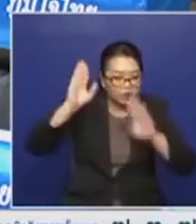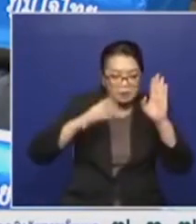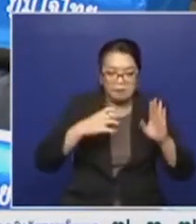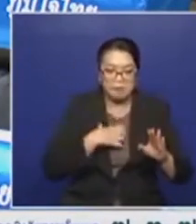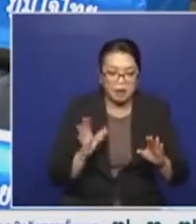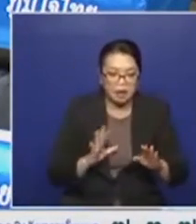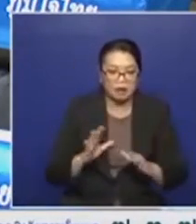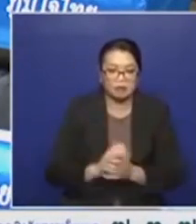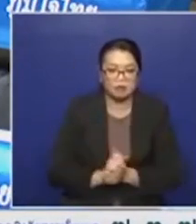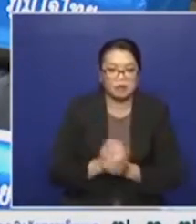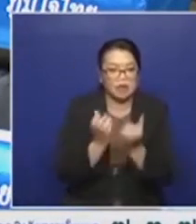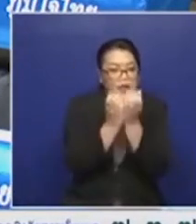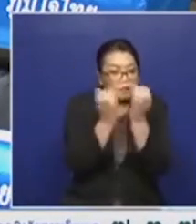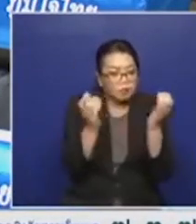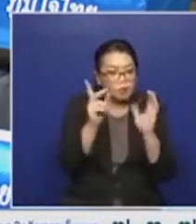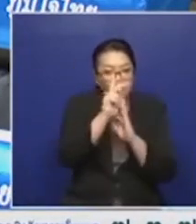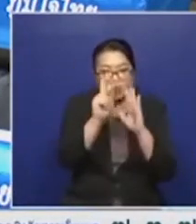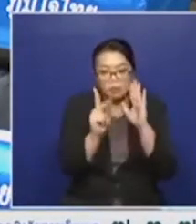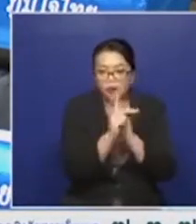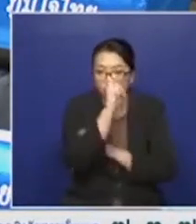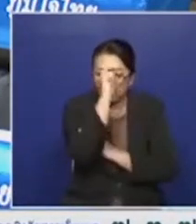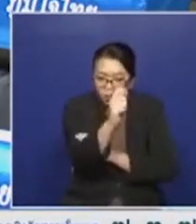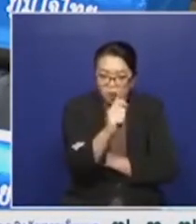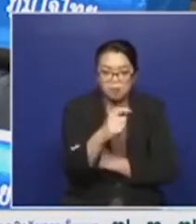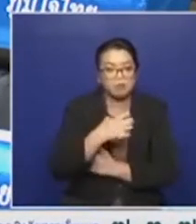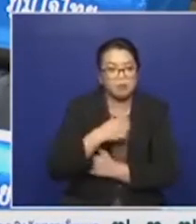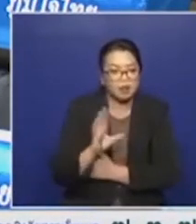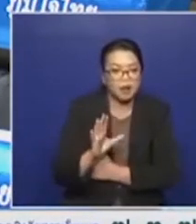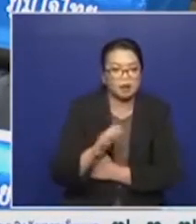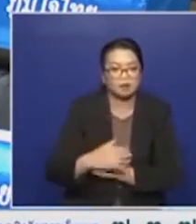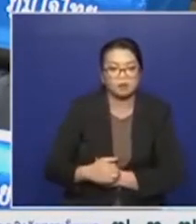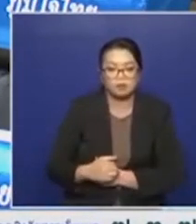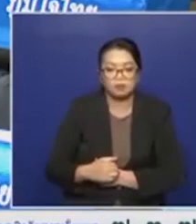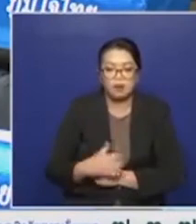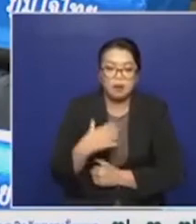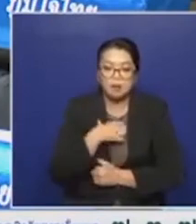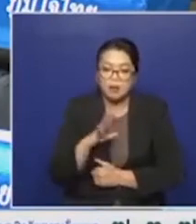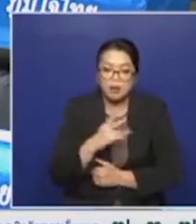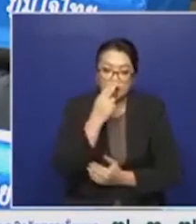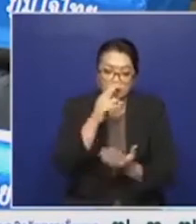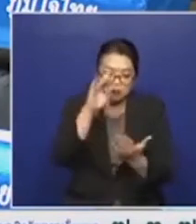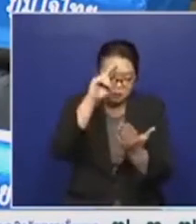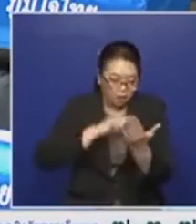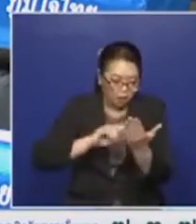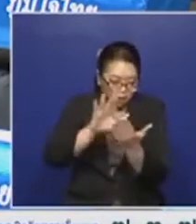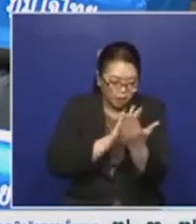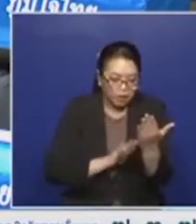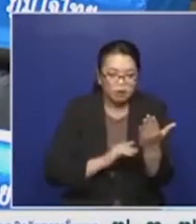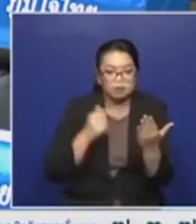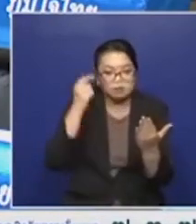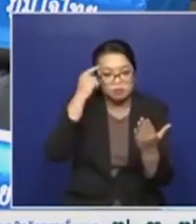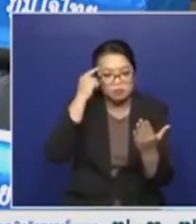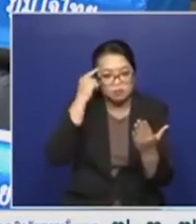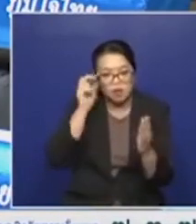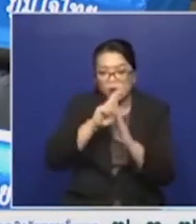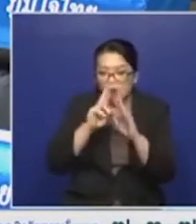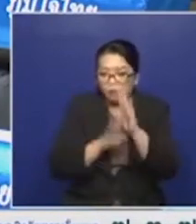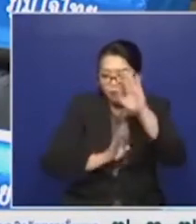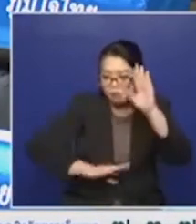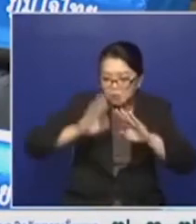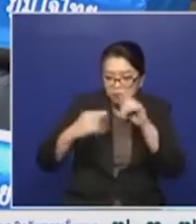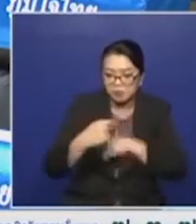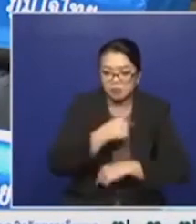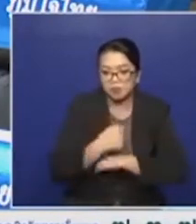ที่มีและธรรมนูญเป็นกฎหมายสูงสุดอย่าง Danceจริงไม่ได้อยากให้ประเทศเรามีระบอบประชาธิปไตยที่